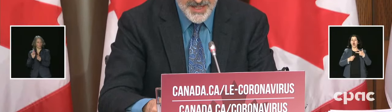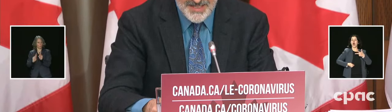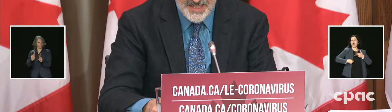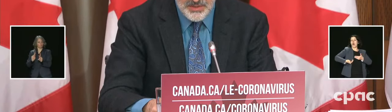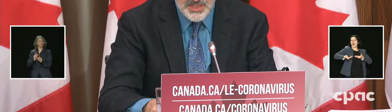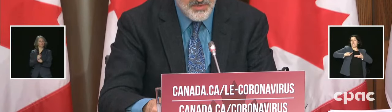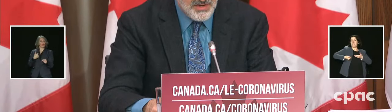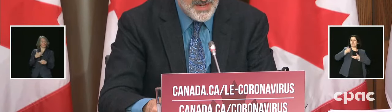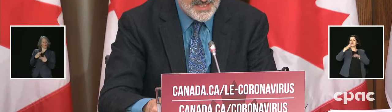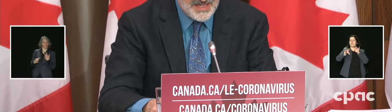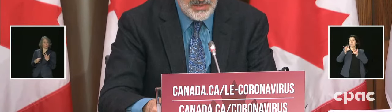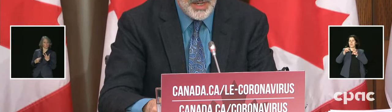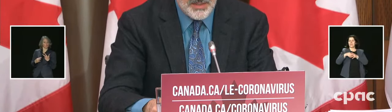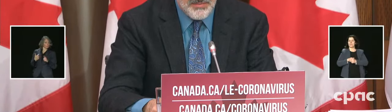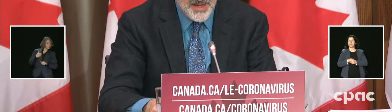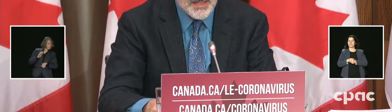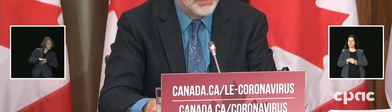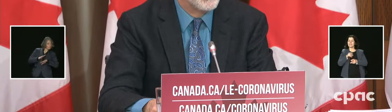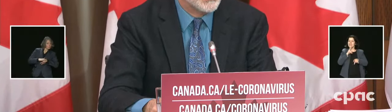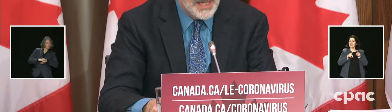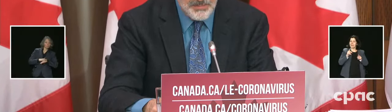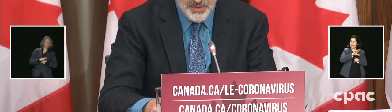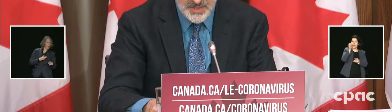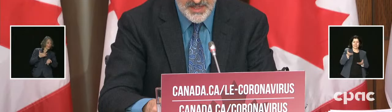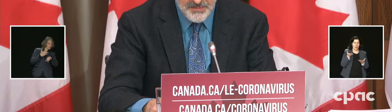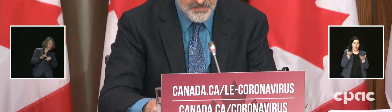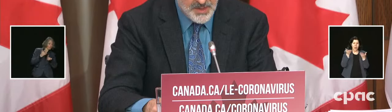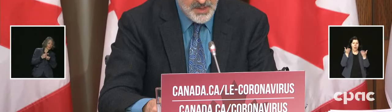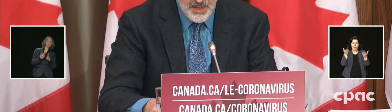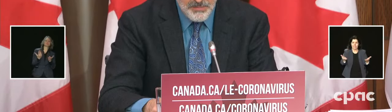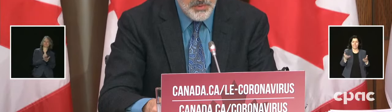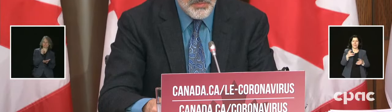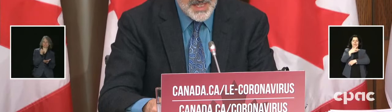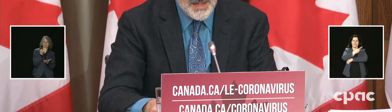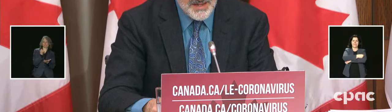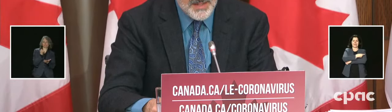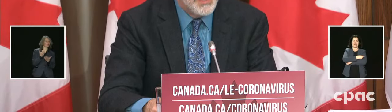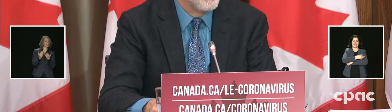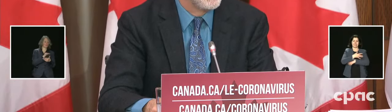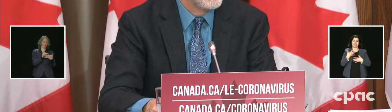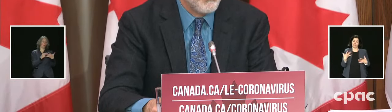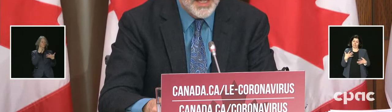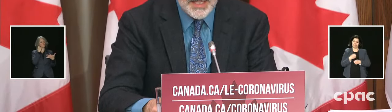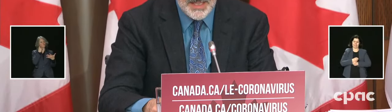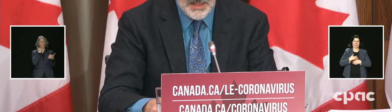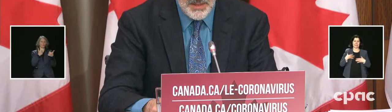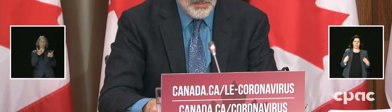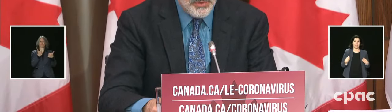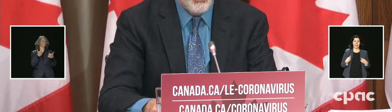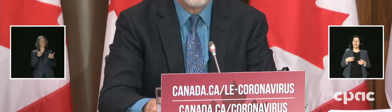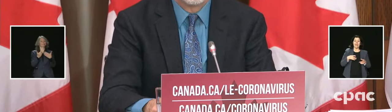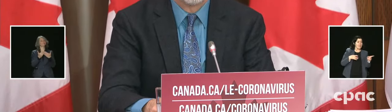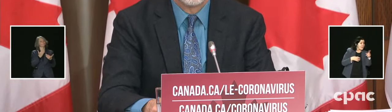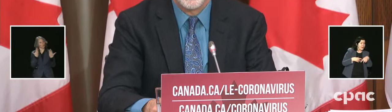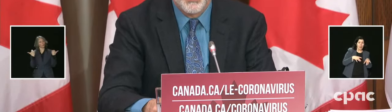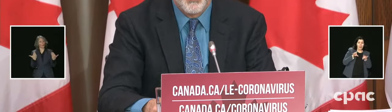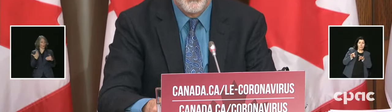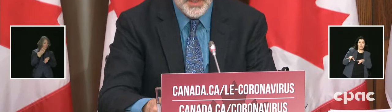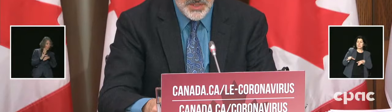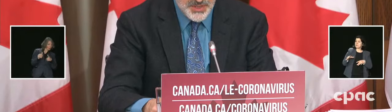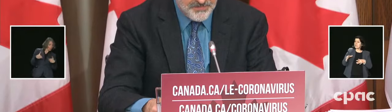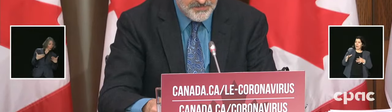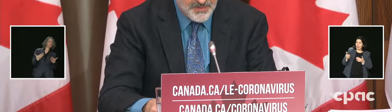conseillons aux Canadiens de recevoir le vaccin qui leur est offert. C'est aussi simple que cela. Plus vous attendez avant d'être vacciné, plus longtemps vous ne